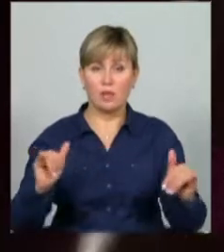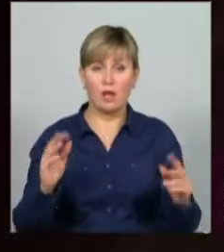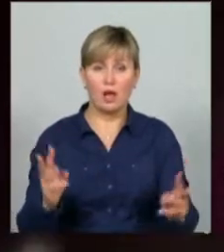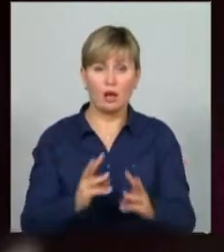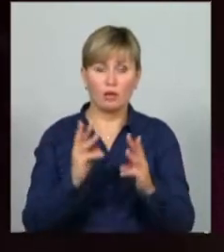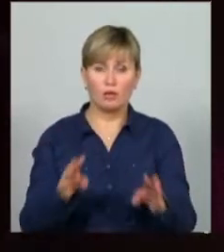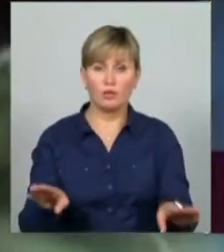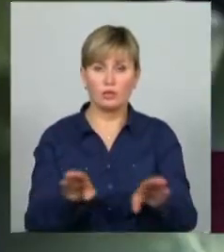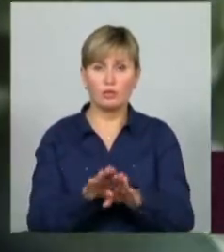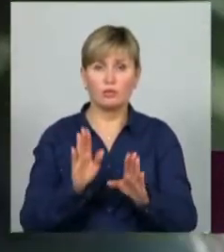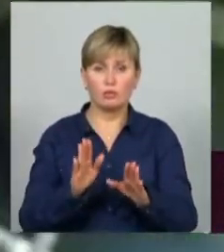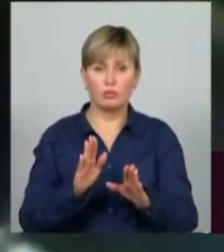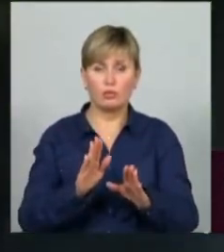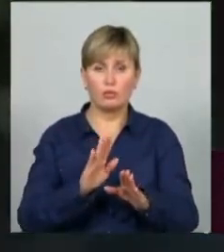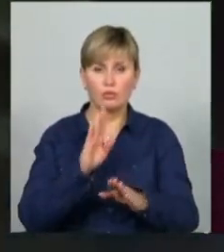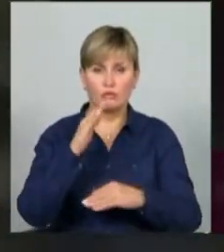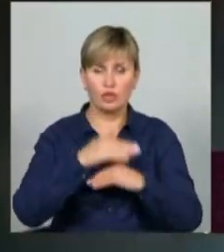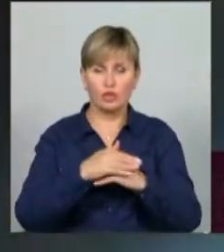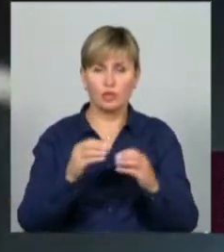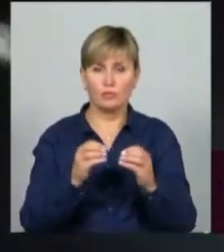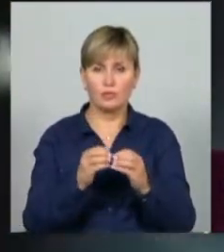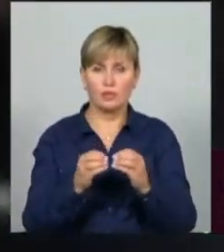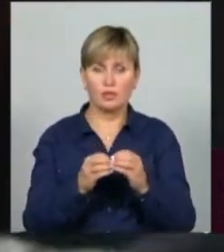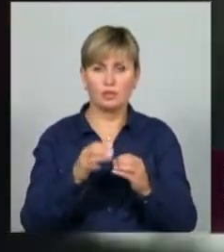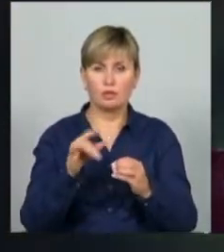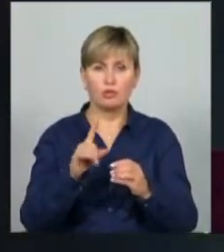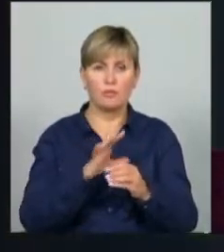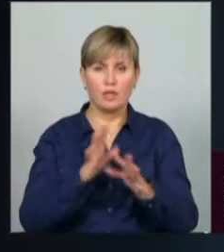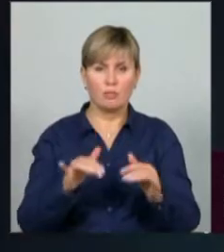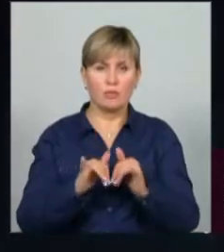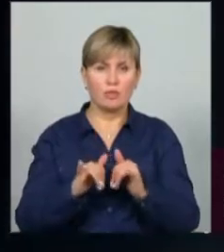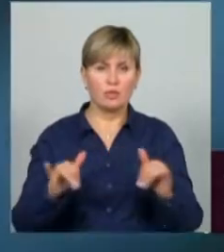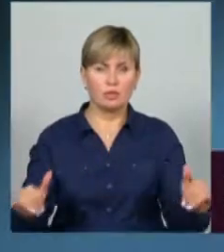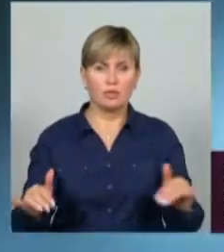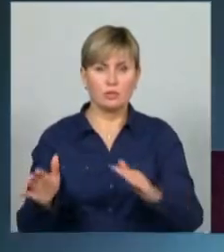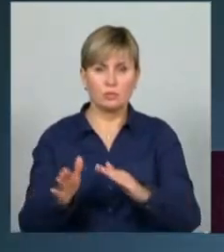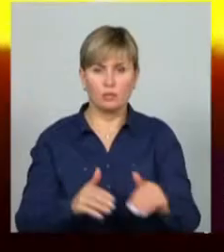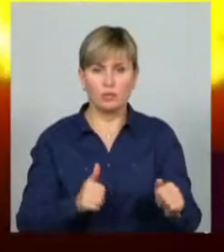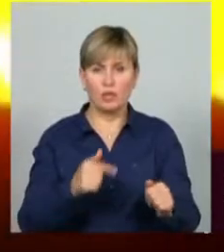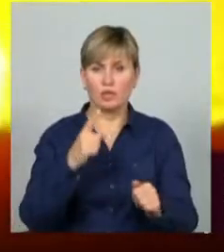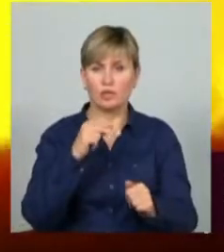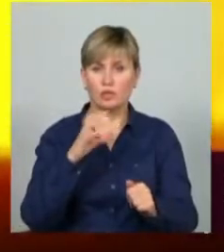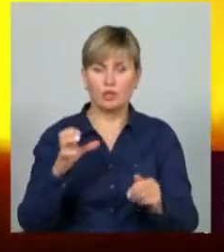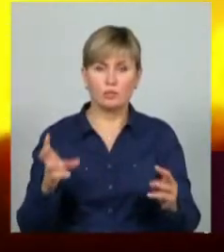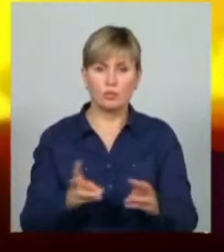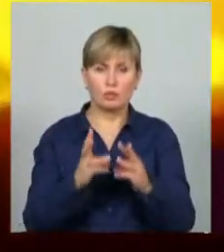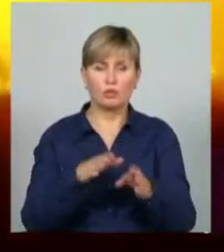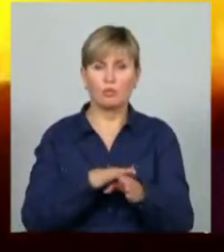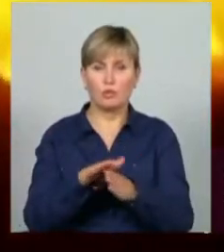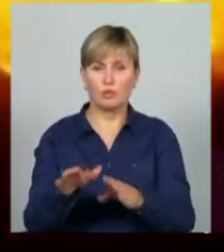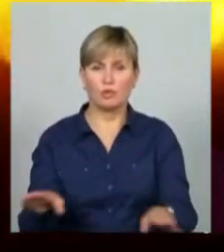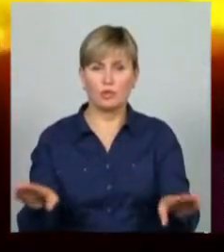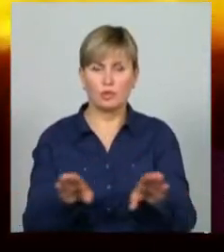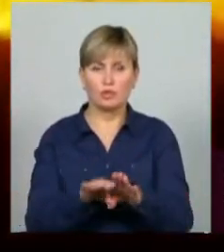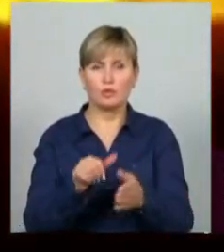удалось локализовать лишь ближе к 10 часам вечера, не дав огню распространиться. Спустя почти час пожар был полностью